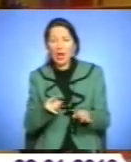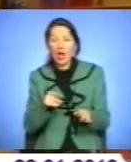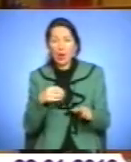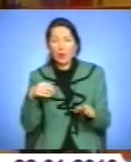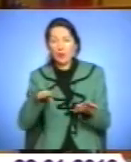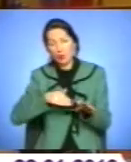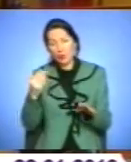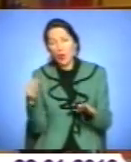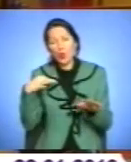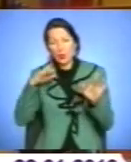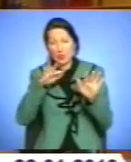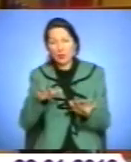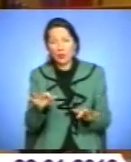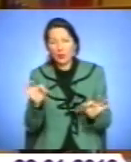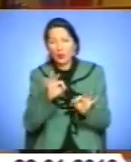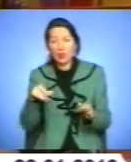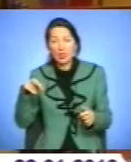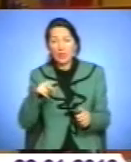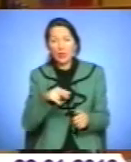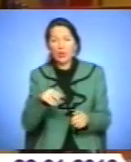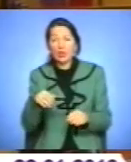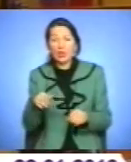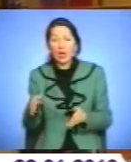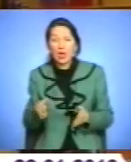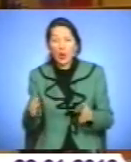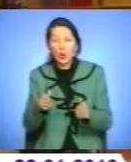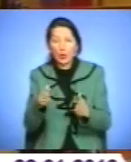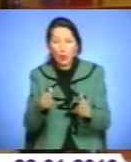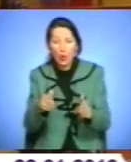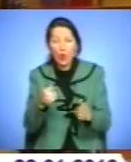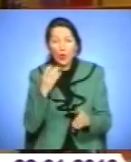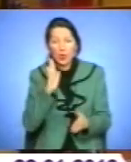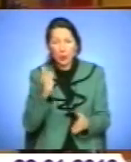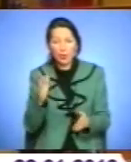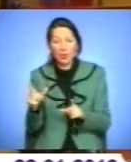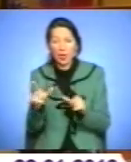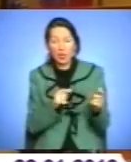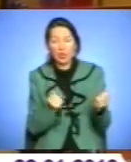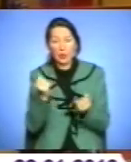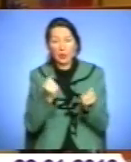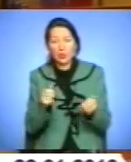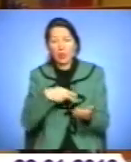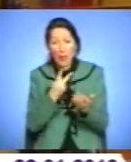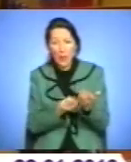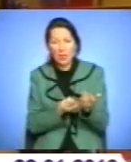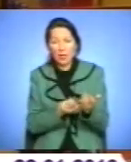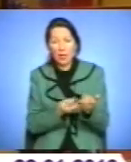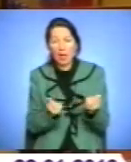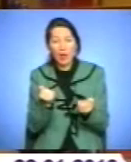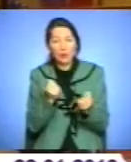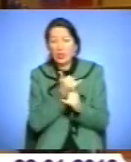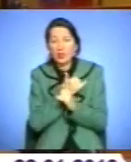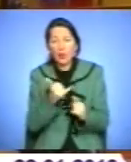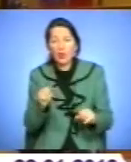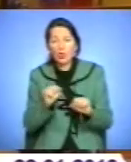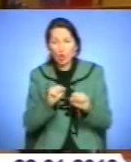в жодному разі не виходьте на проїжджу частину, тому що коли буде їхати автомобіль, ви послизнетеся, впадете, він не завжди вчасно загальмує, адже